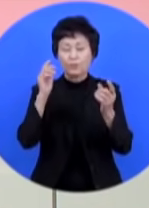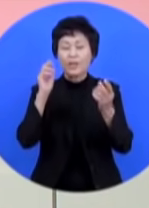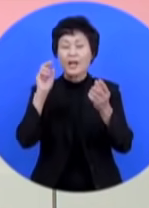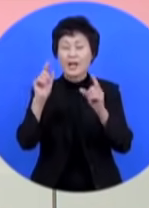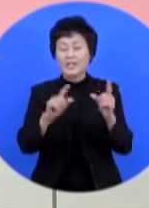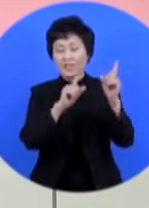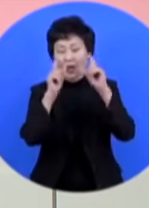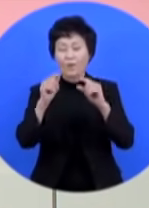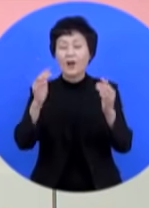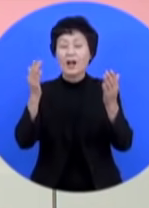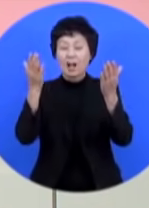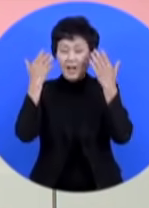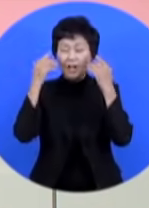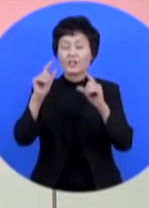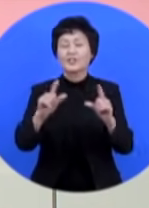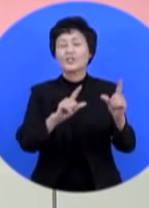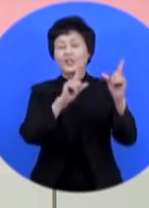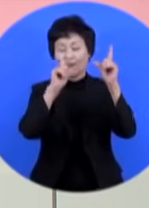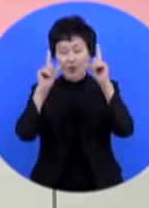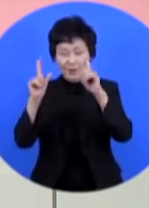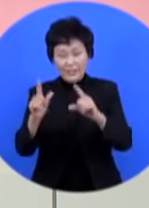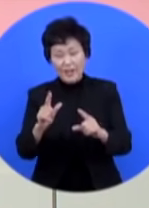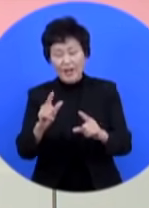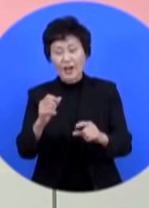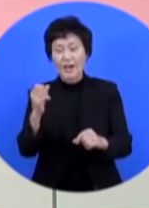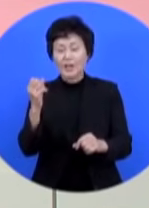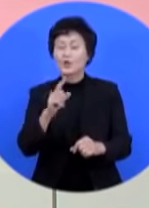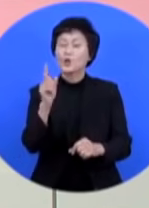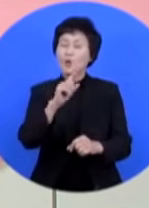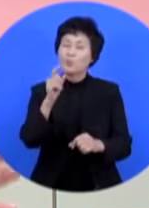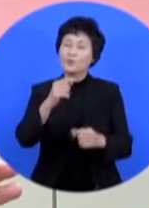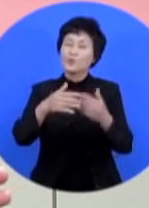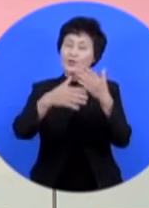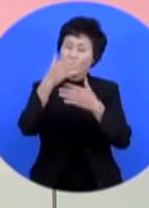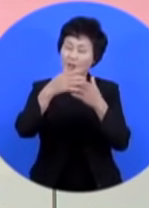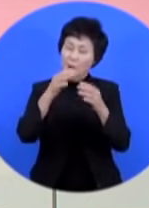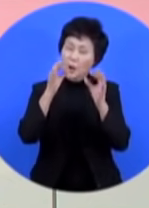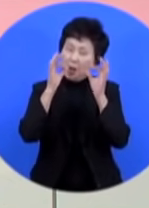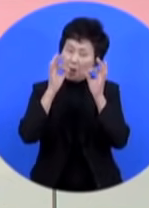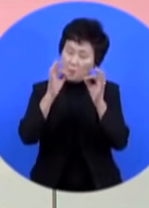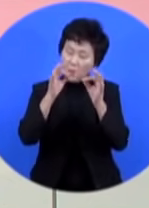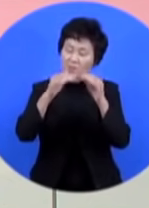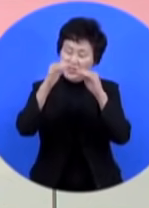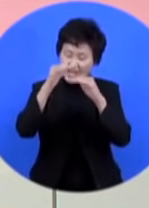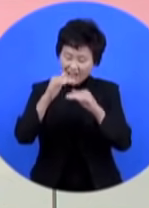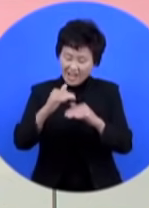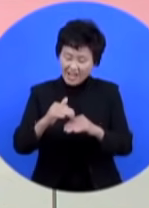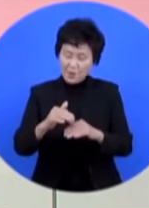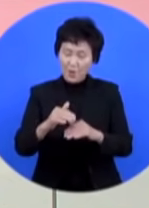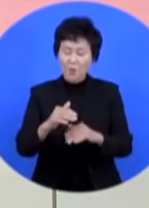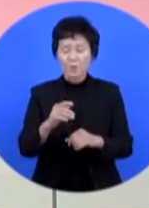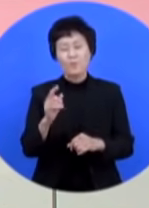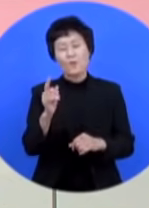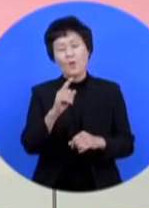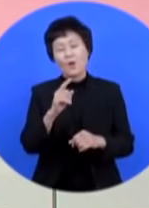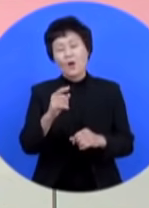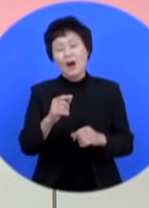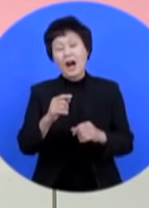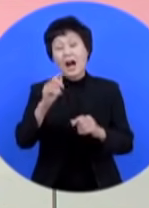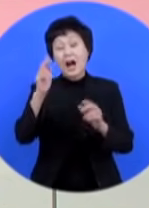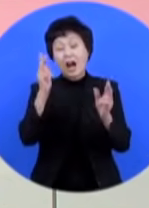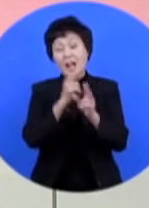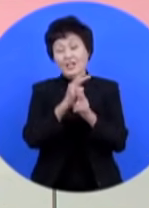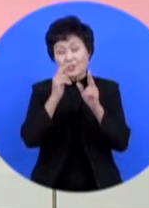등 뭐 심지어는 지난 주간에 어떤 영화를 보시면 포스터까지 거기다 다 찍어가지고 한 주간의